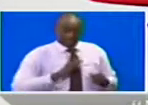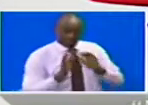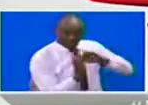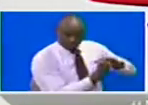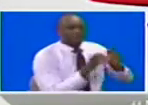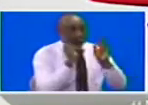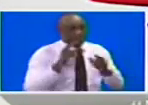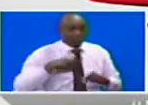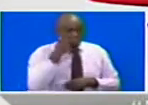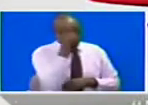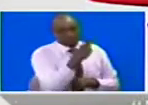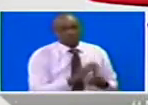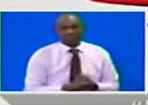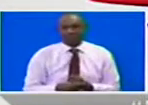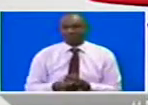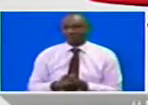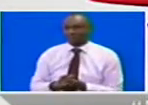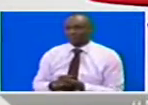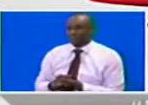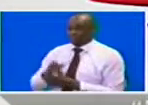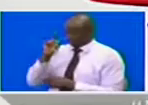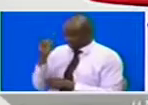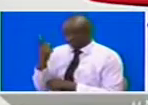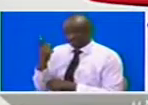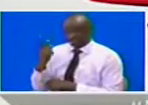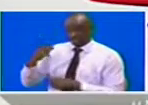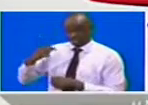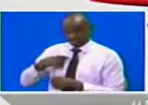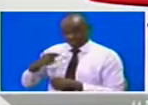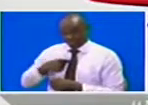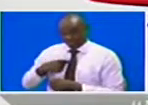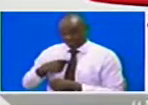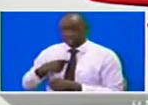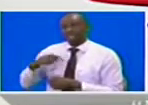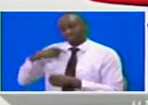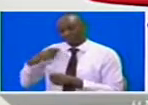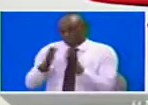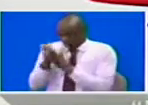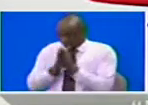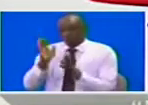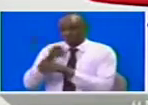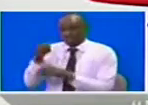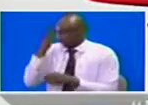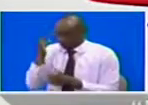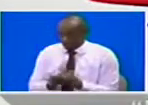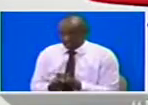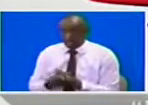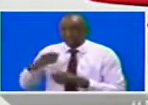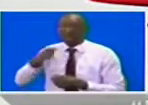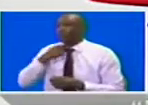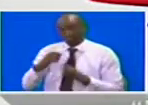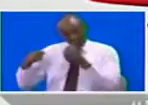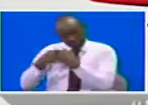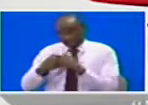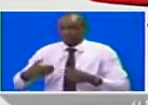kawaida watu wamekuzoea nazo. Kwanza kabisa kile ambacho kinipea motisha nipenda kupea vijana